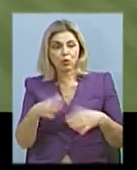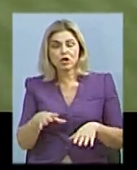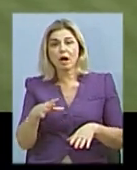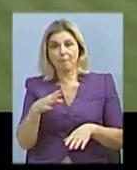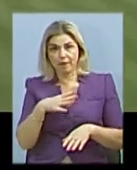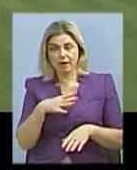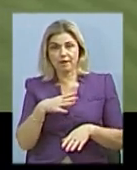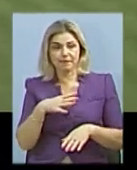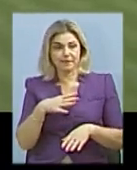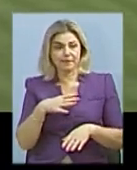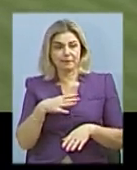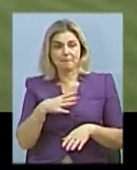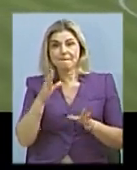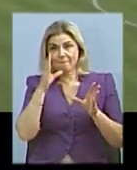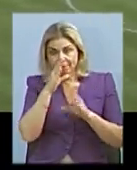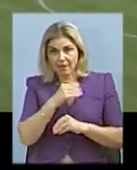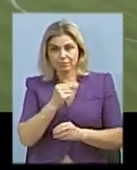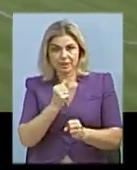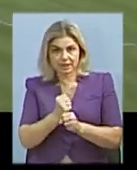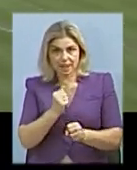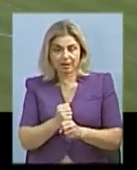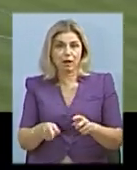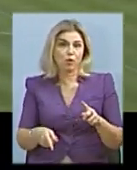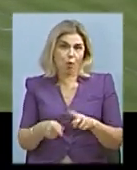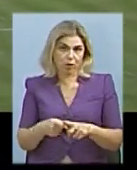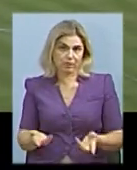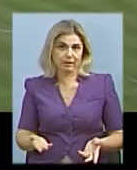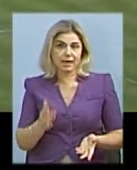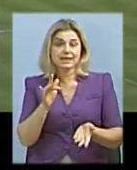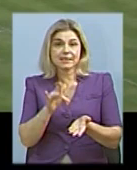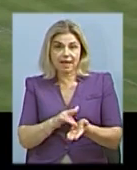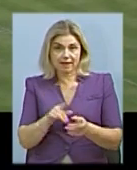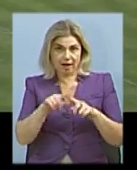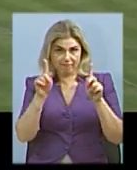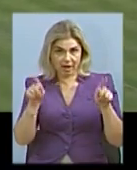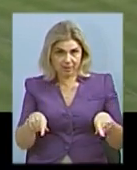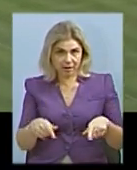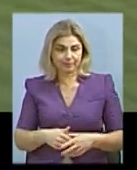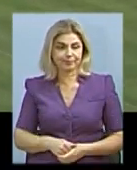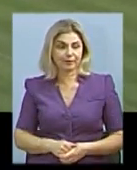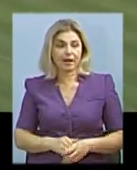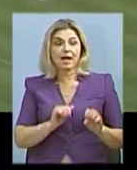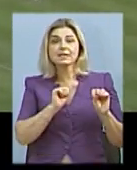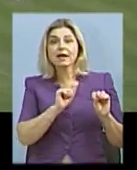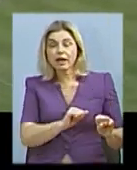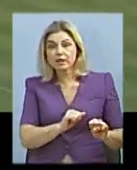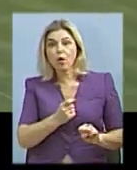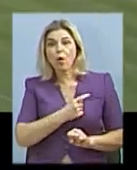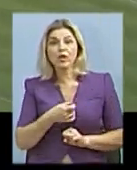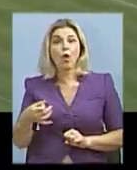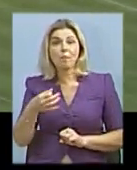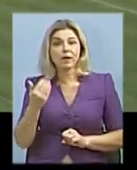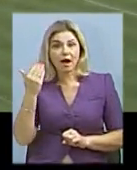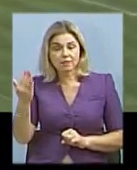флангом, стояв на ногах після підкату захисника та виконав передачу у центр воротарського майданчика. Захисник «Балкан» Микола Златов